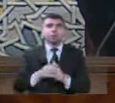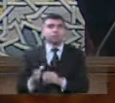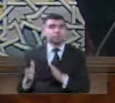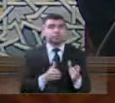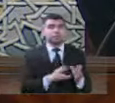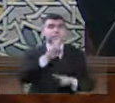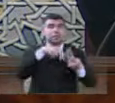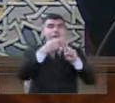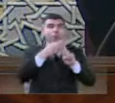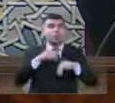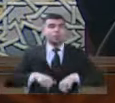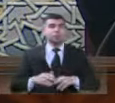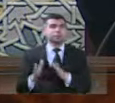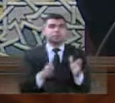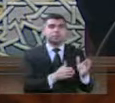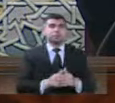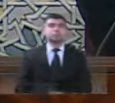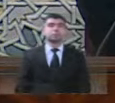الوزير.